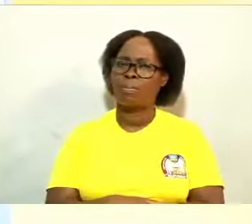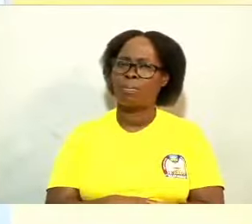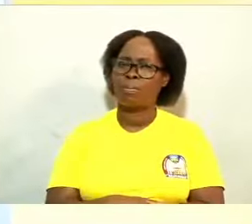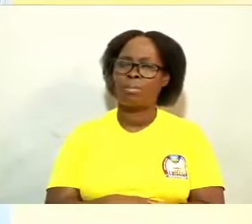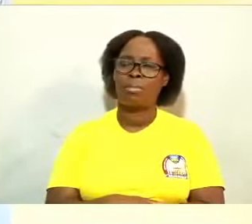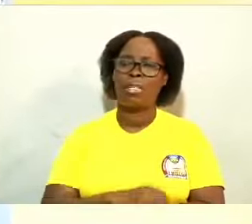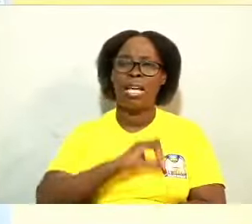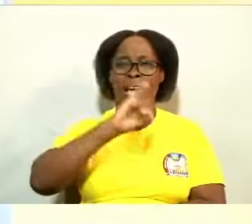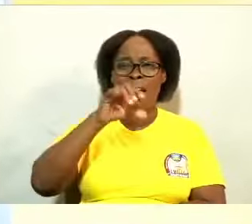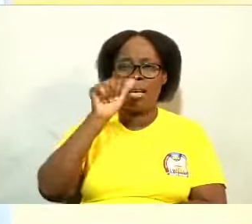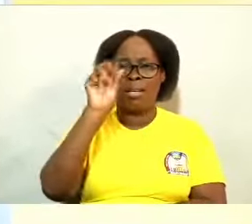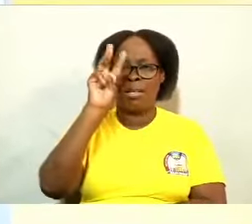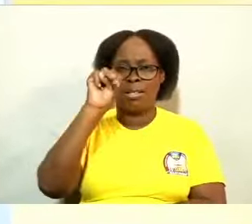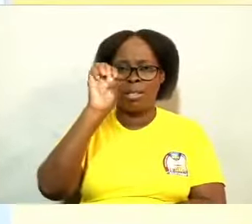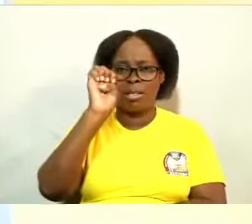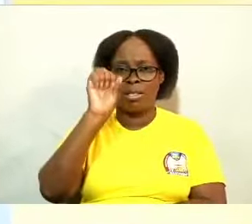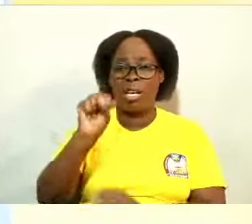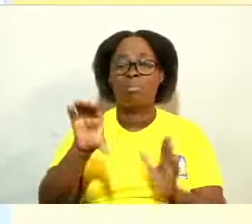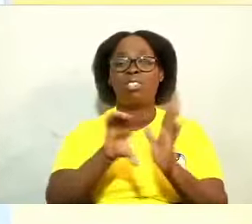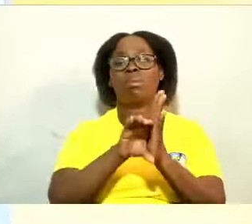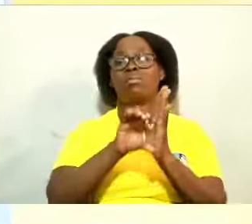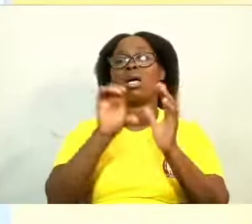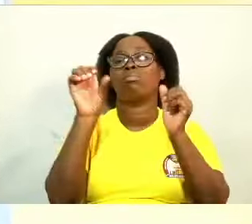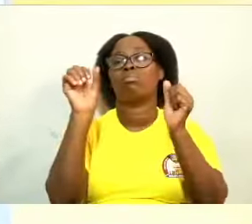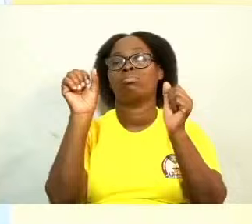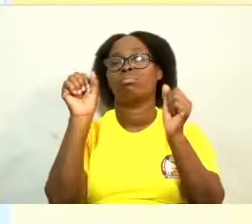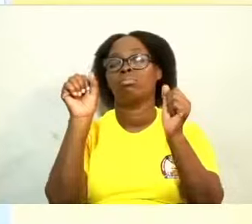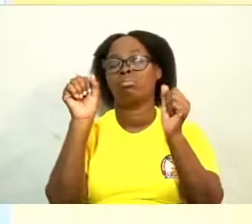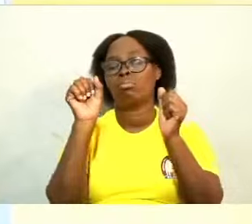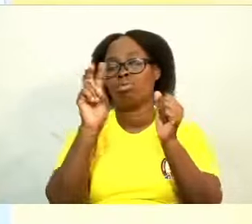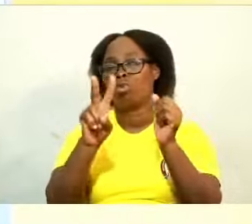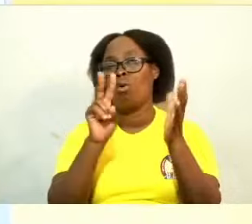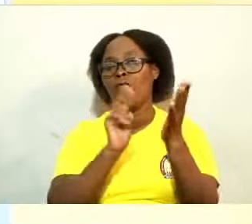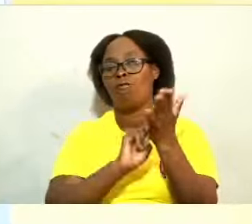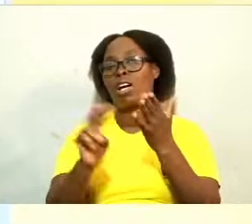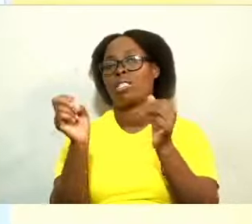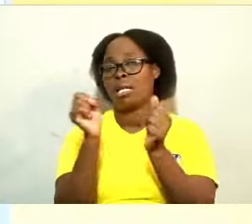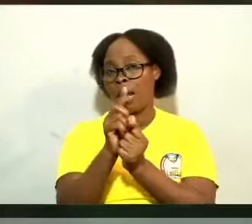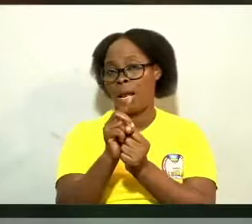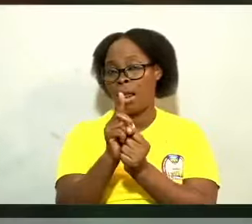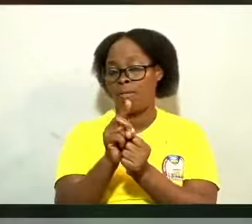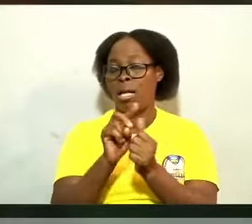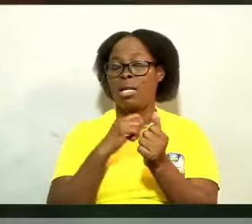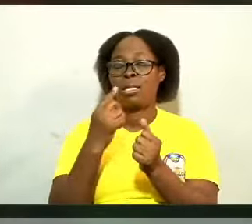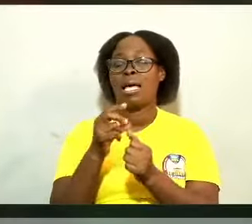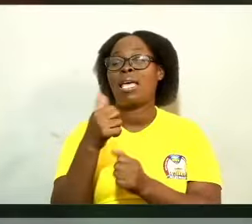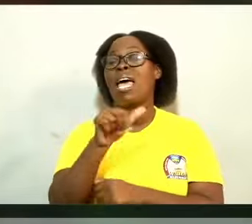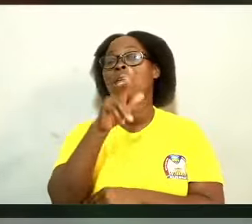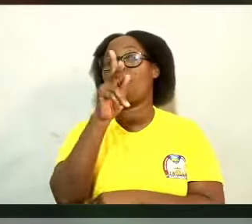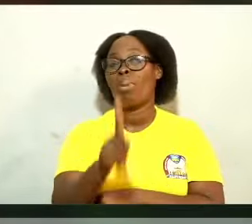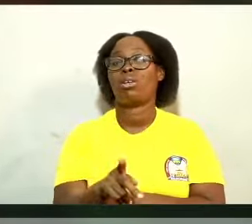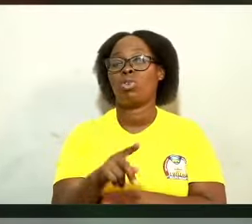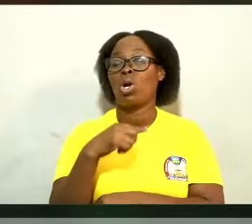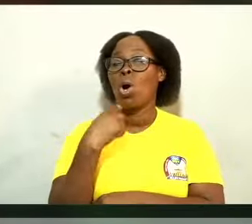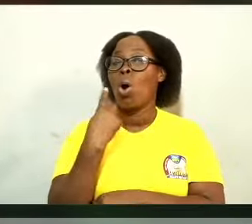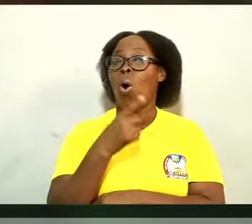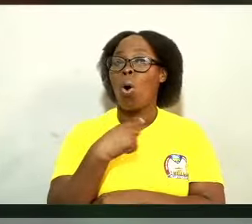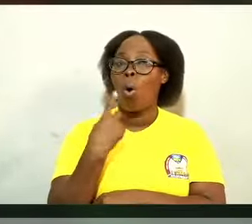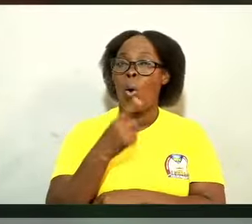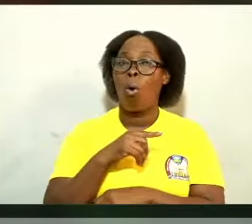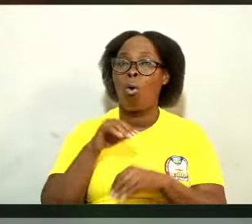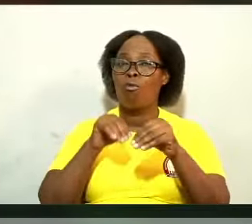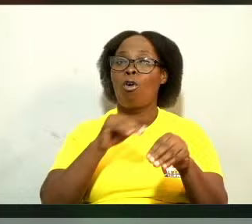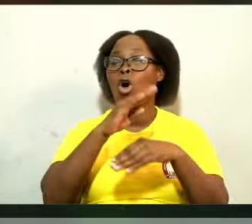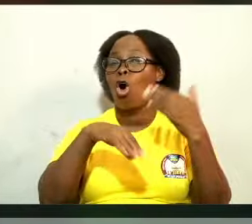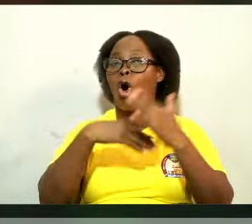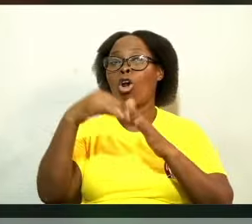Yakobo 2 fungu la 10 na 11, maana mtu awaye yote atakayeshika sheria